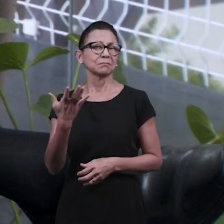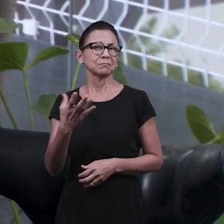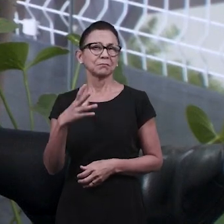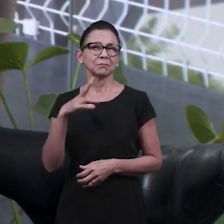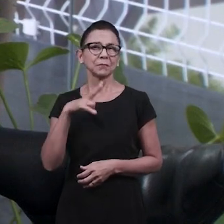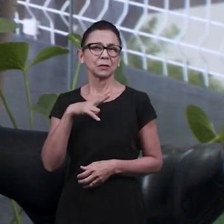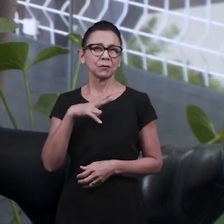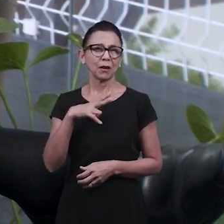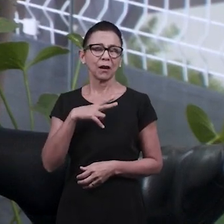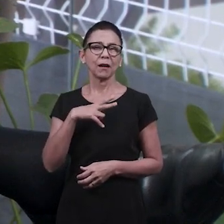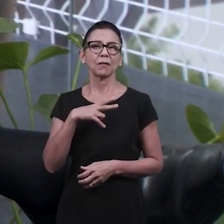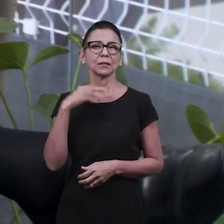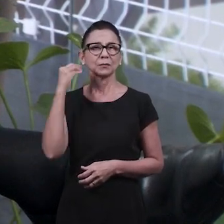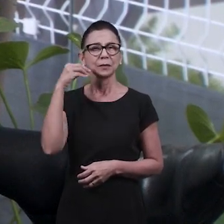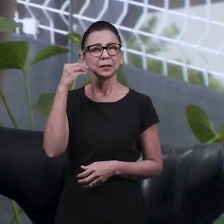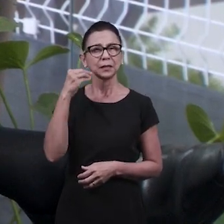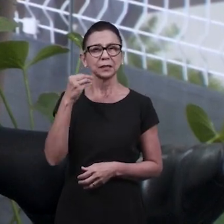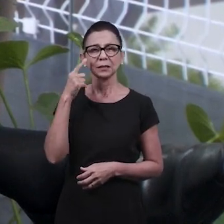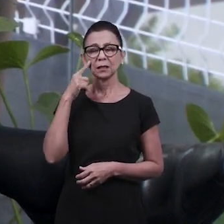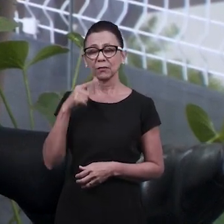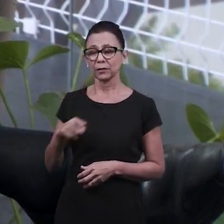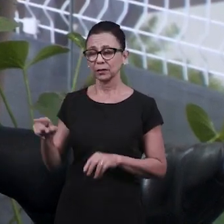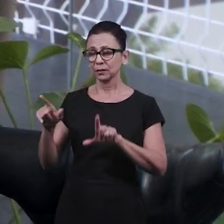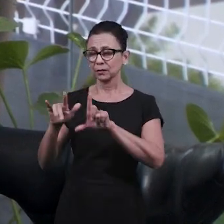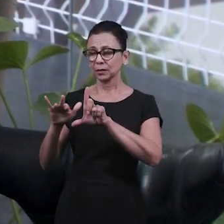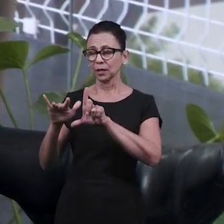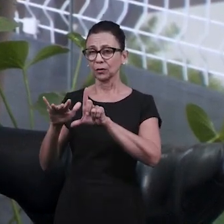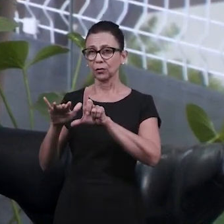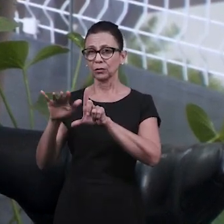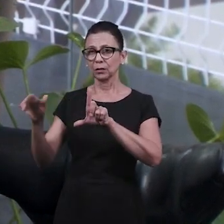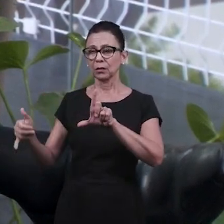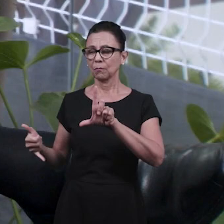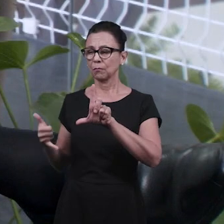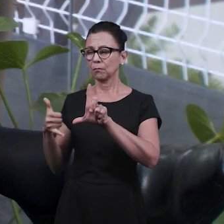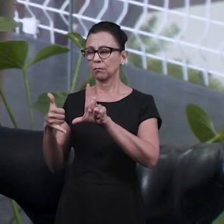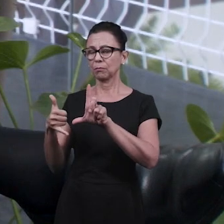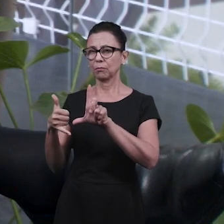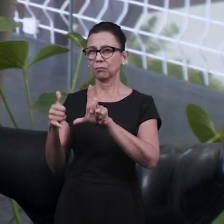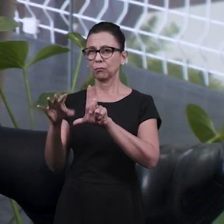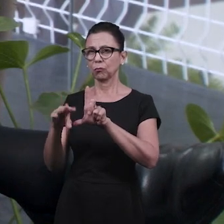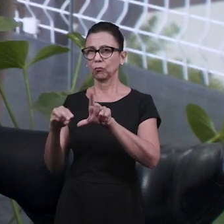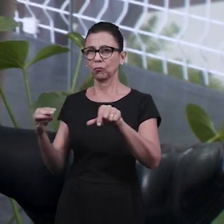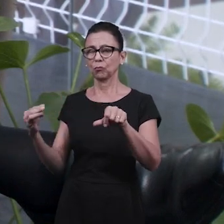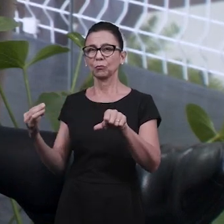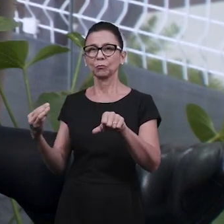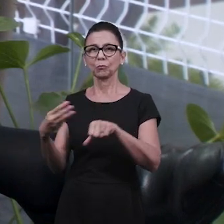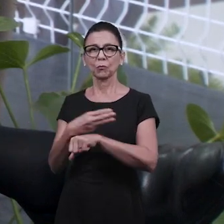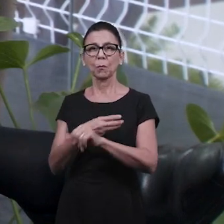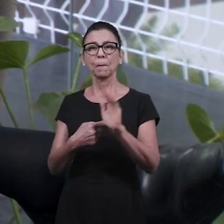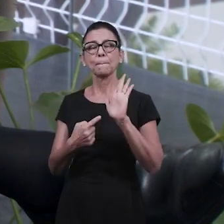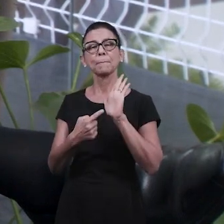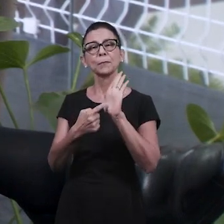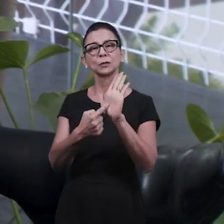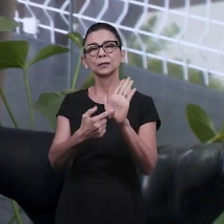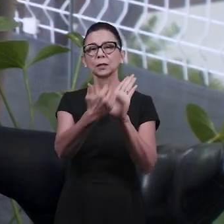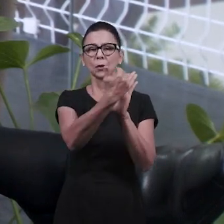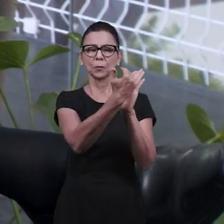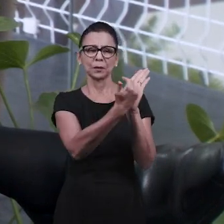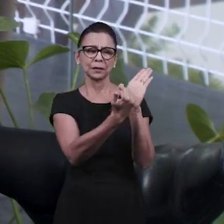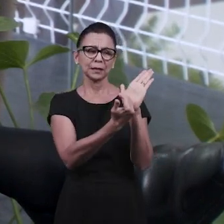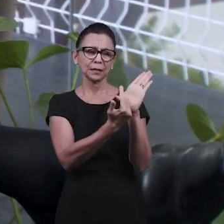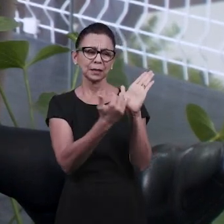vie. Il suffit de pointer l'appareil photo de votre smartphone vers le code qui apparaît à l'écran et parler sur le volet de ce